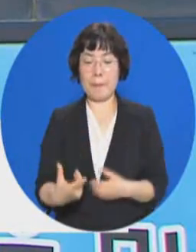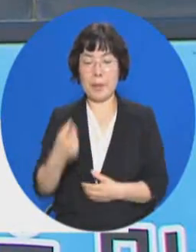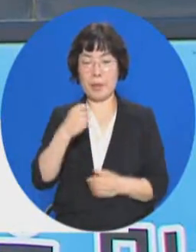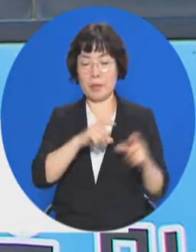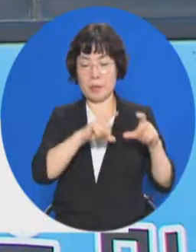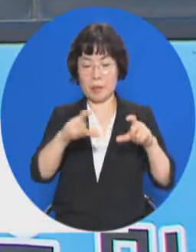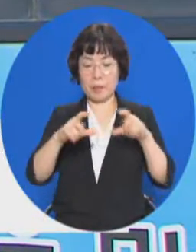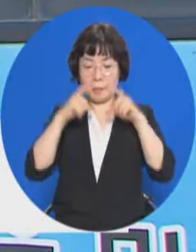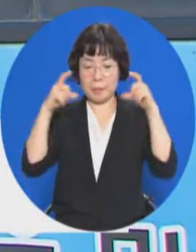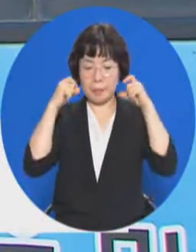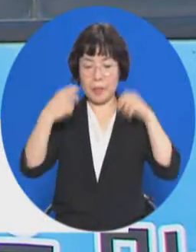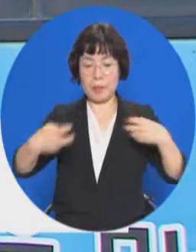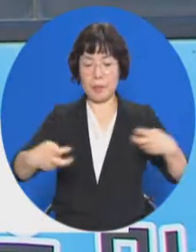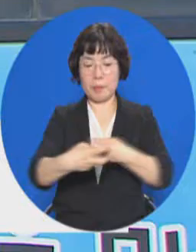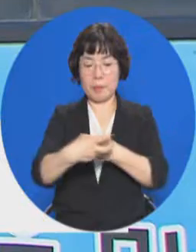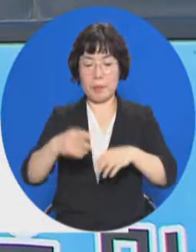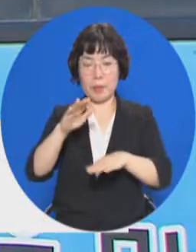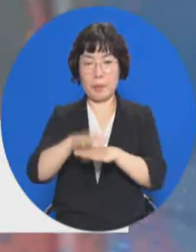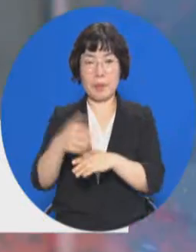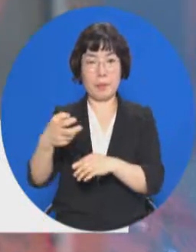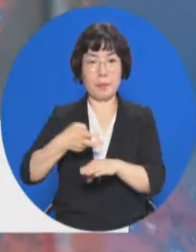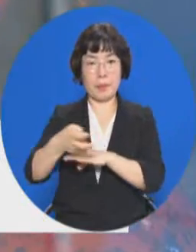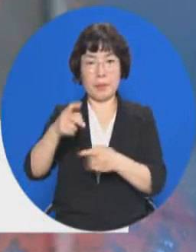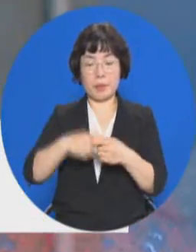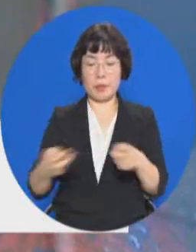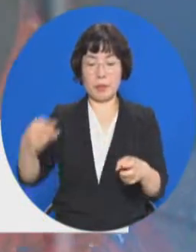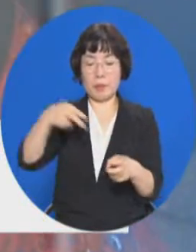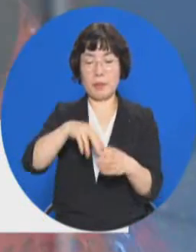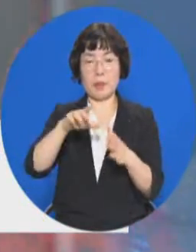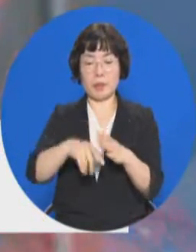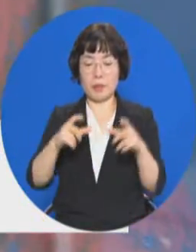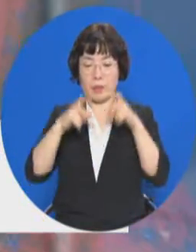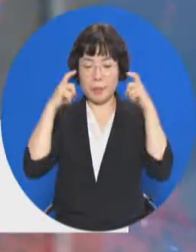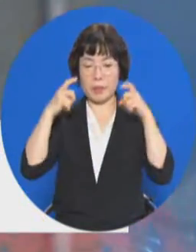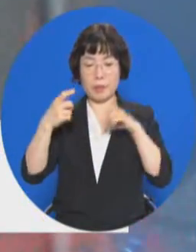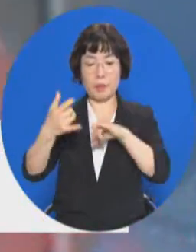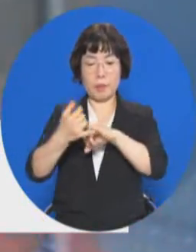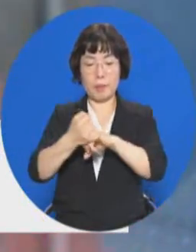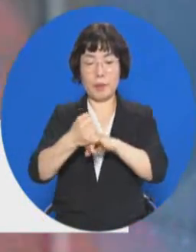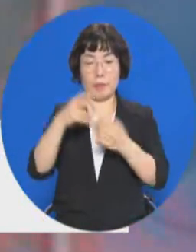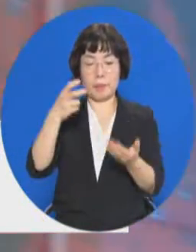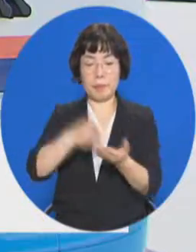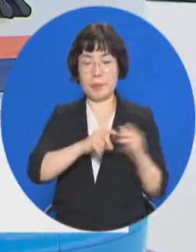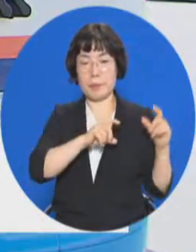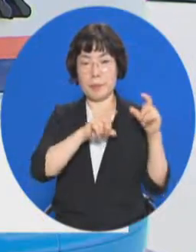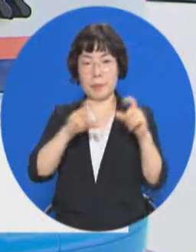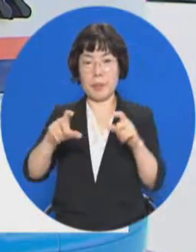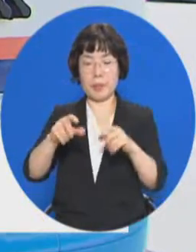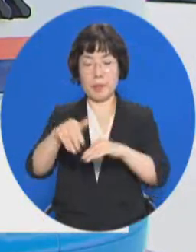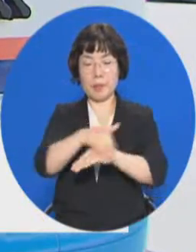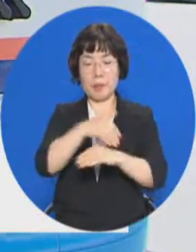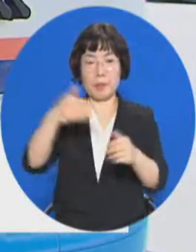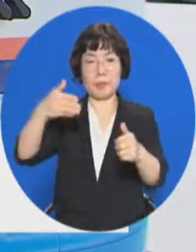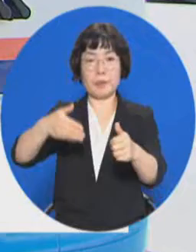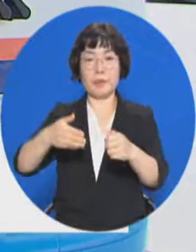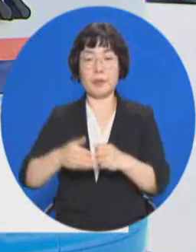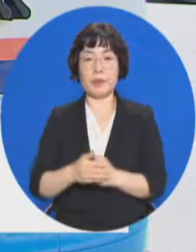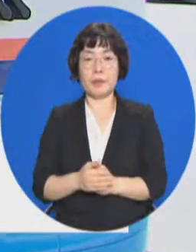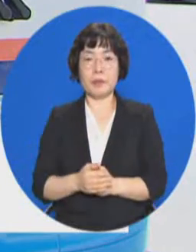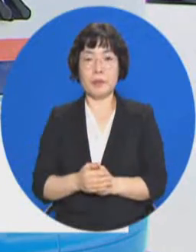내에 시내버스와 농어촌버스 등 대중교통 이용자의 마스크 착용을 의무화하는 대책 마련을